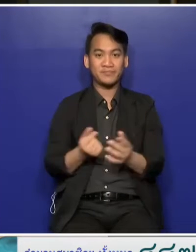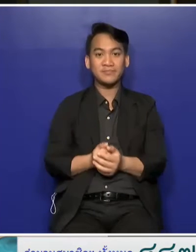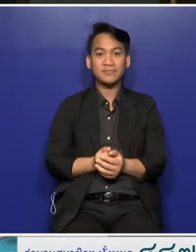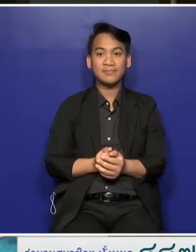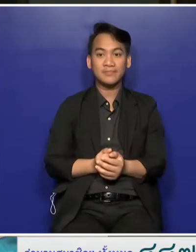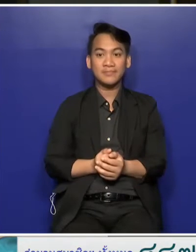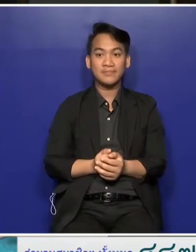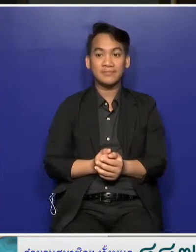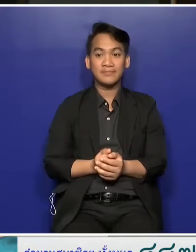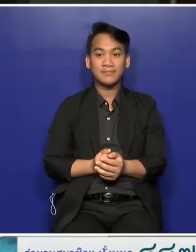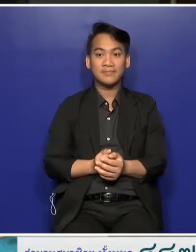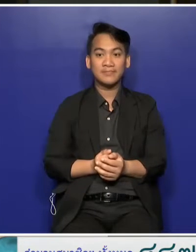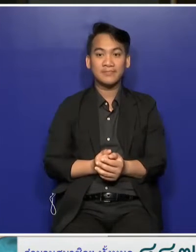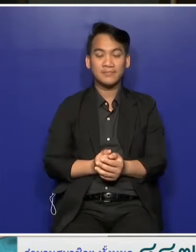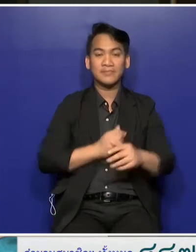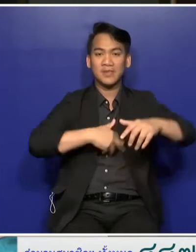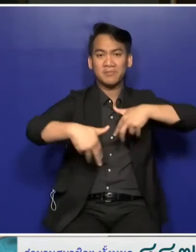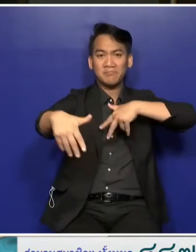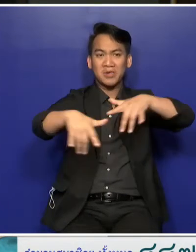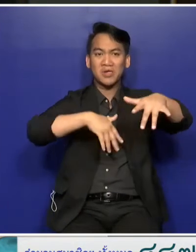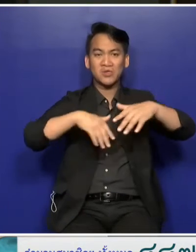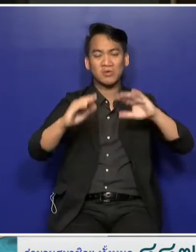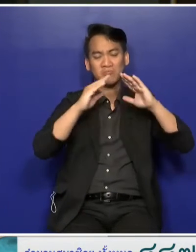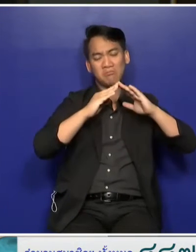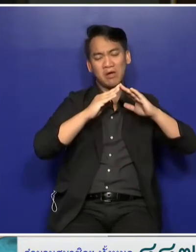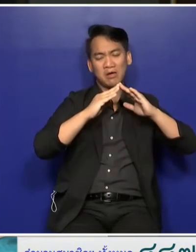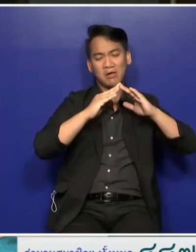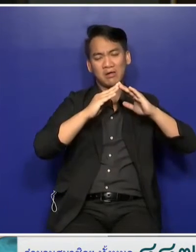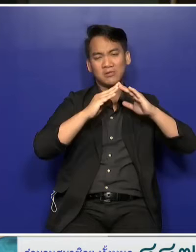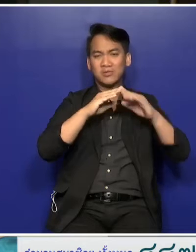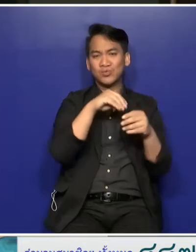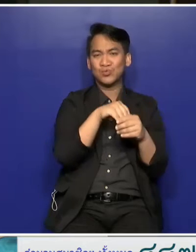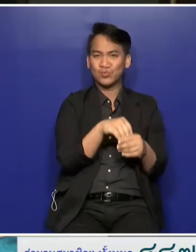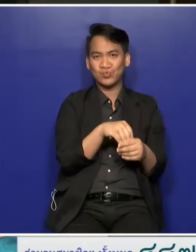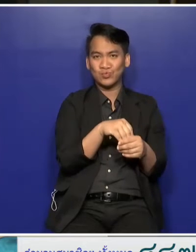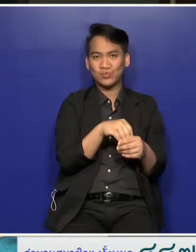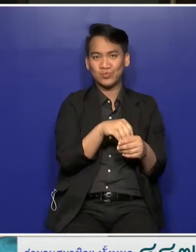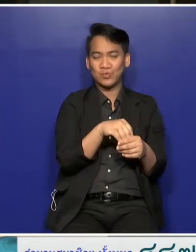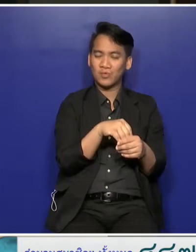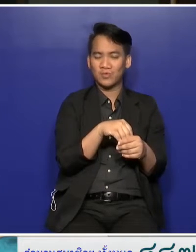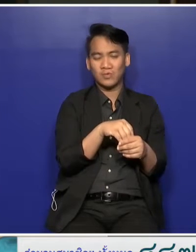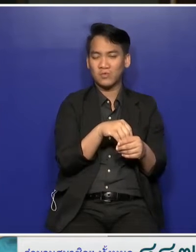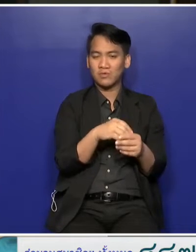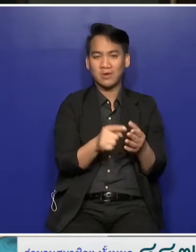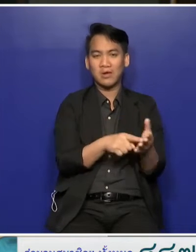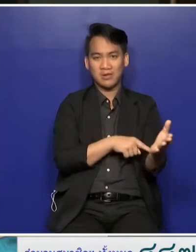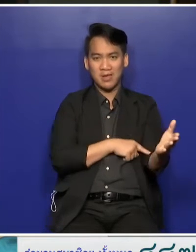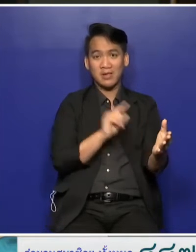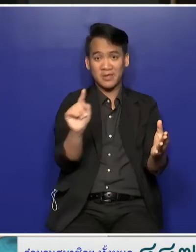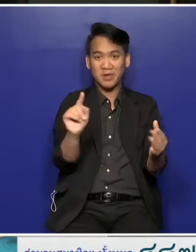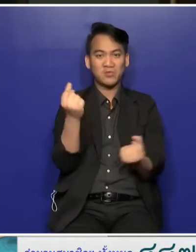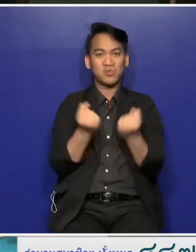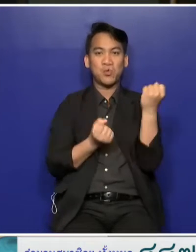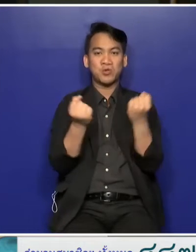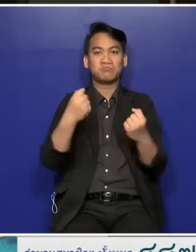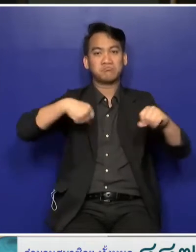บคือเขาจะใช่ล Subaru ต